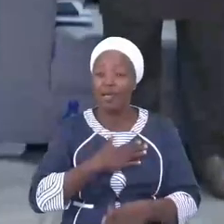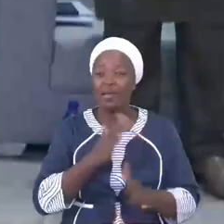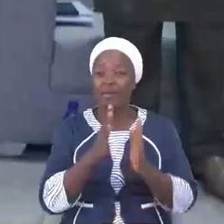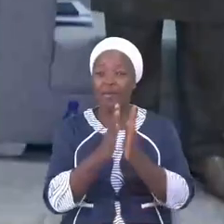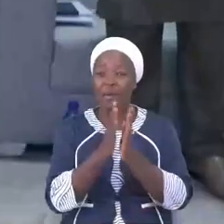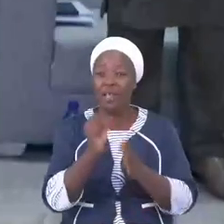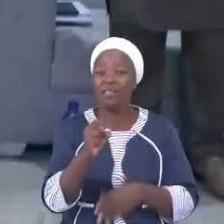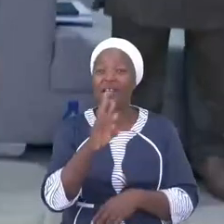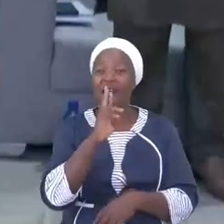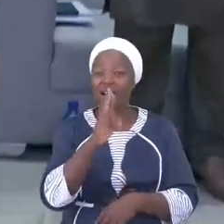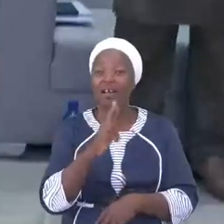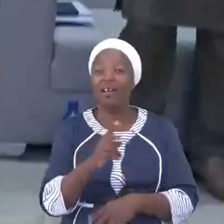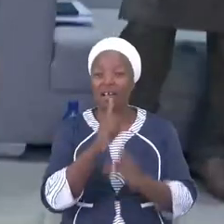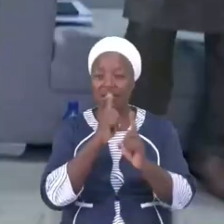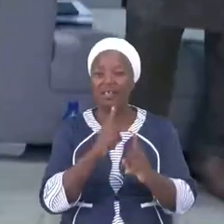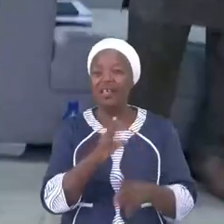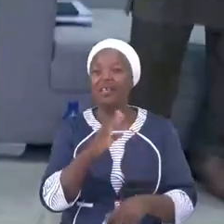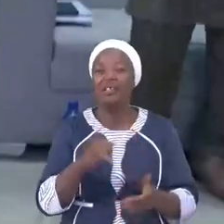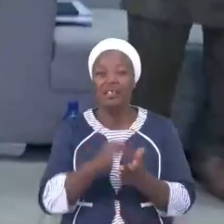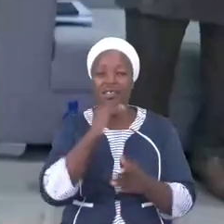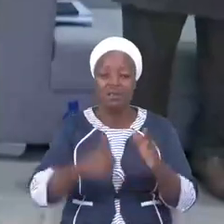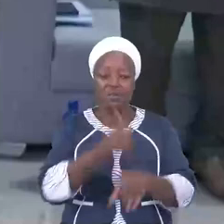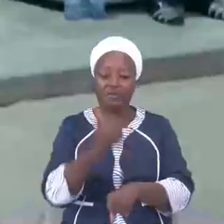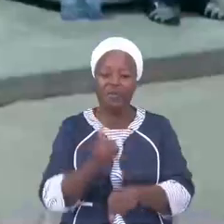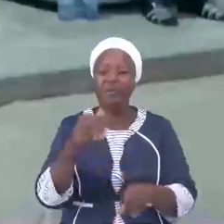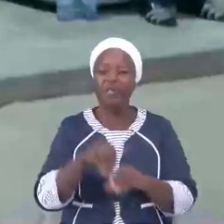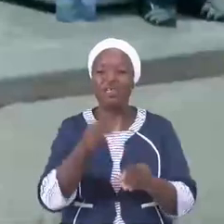soit confirmé au ciel, au nom de Jésus.